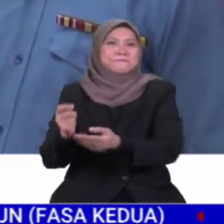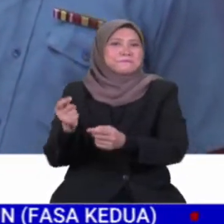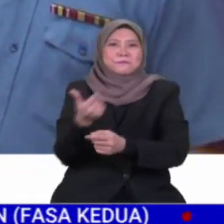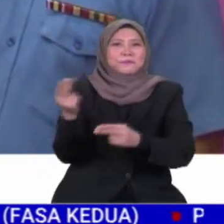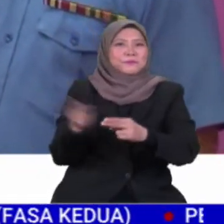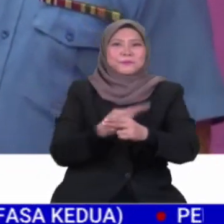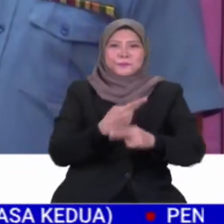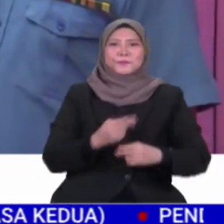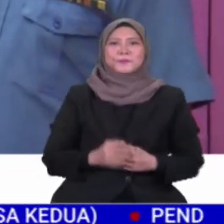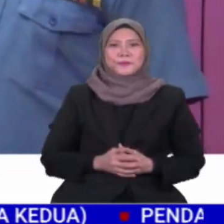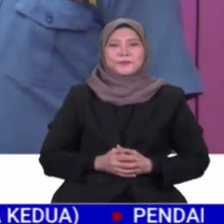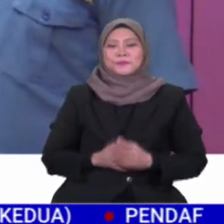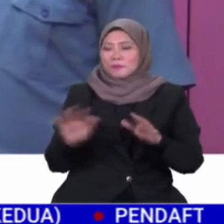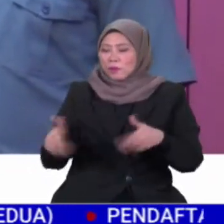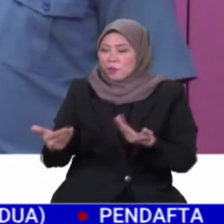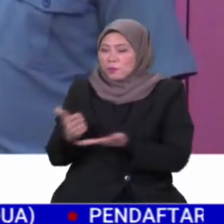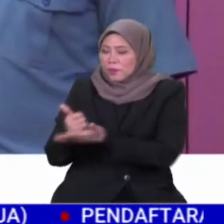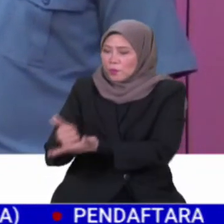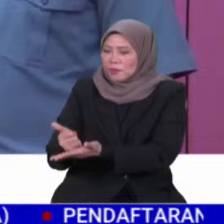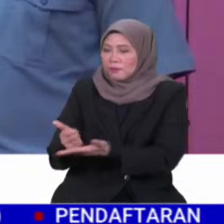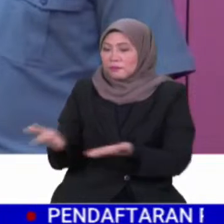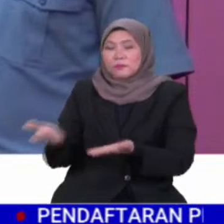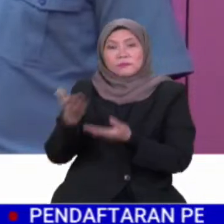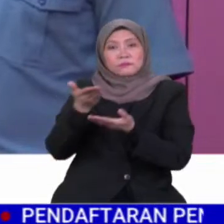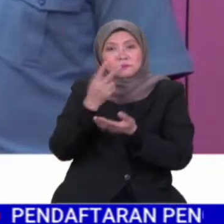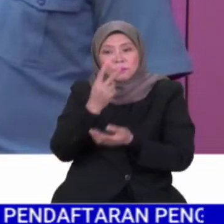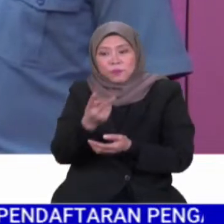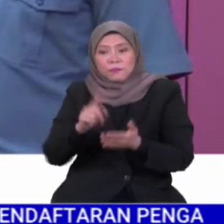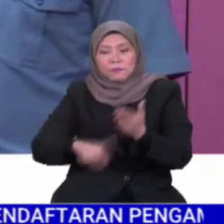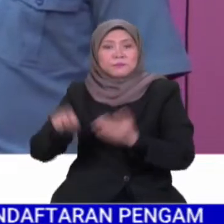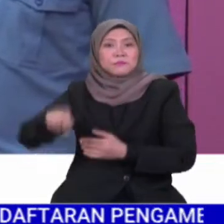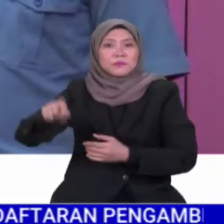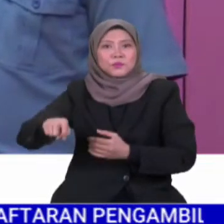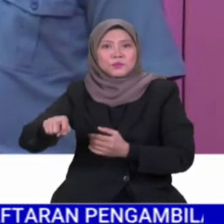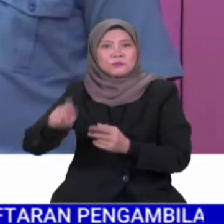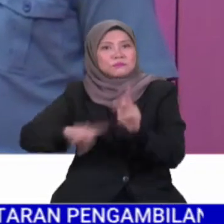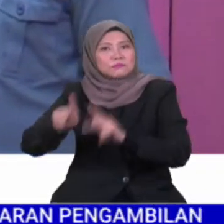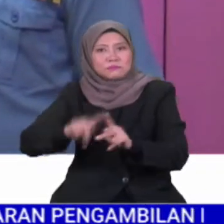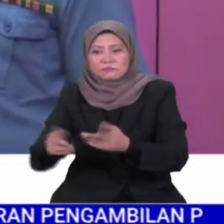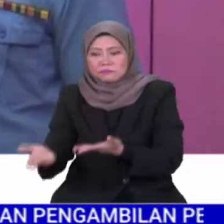ataupun bantuan yang akan disediakan hasil daripada tinjauan ini, apa yang penduduk perlukan?